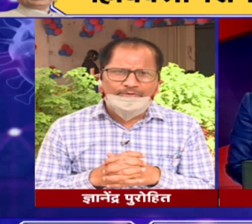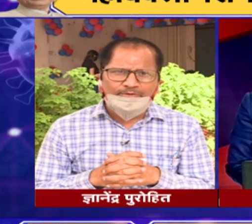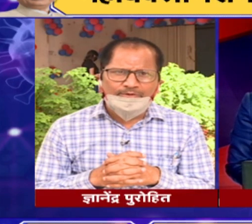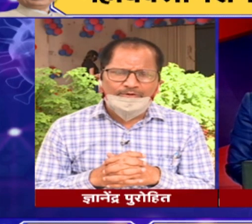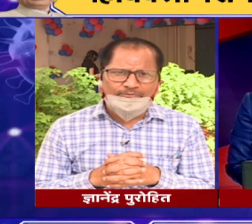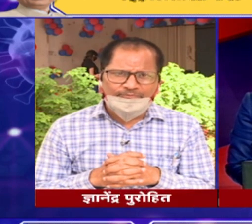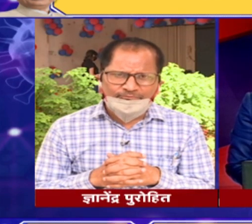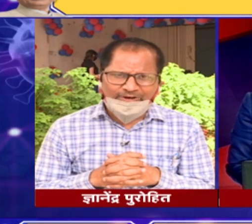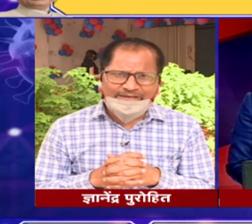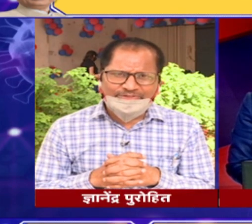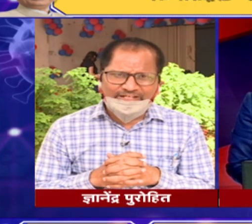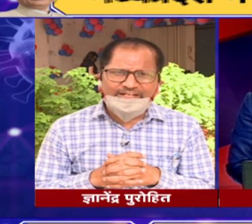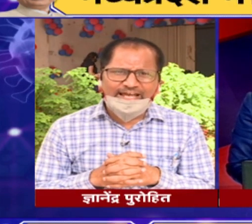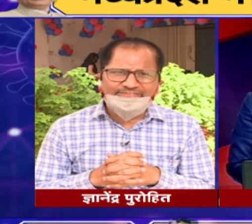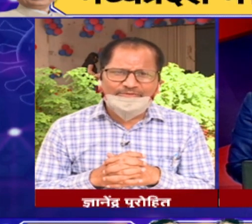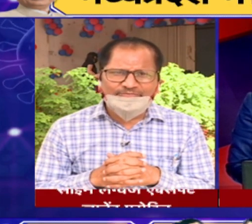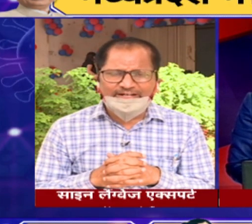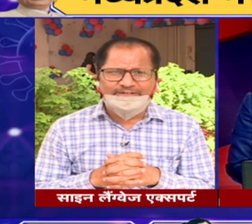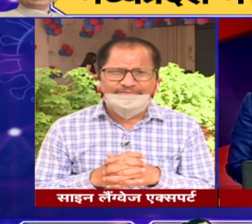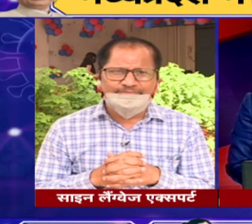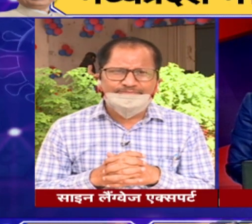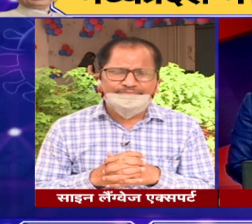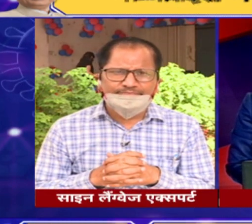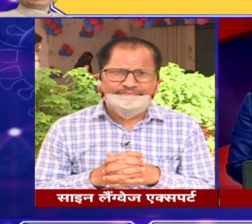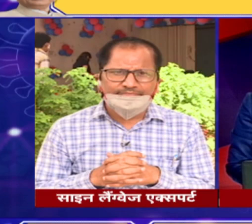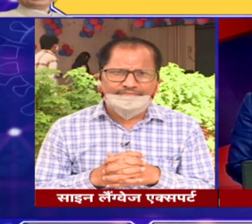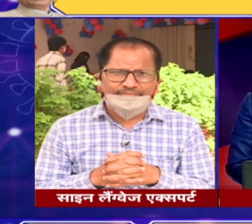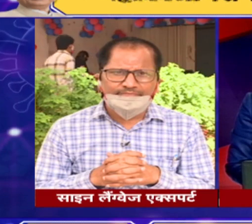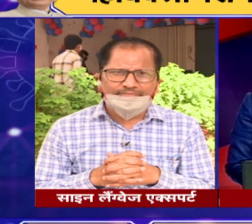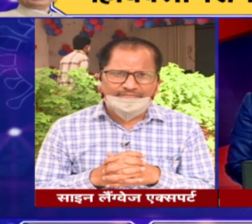सर आगे हो बढ़े। गया आगे बताएं। 53971